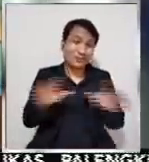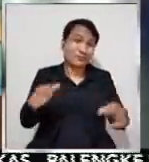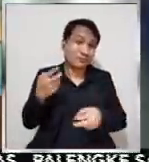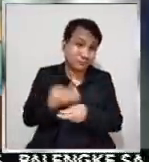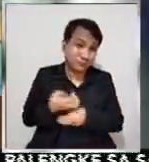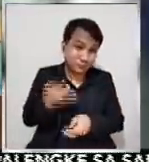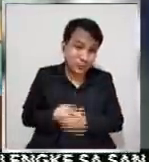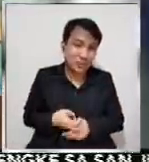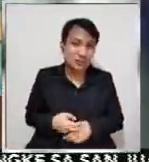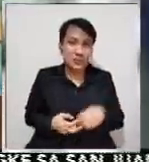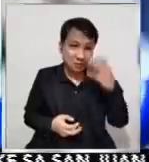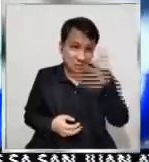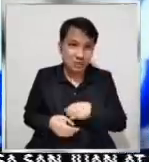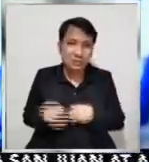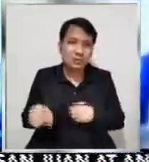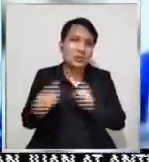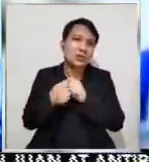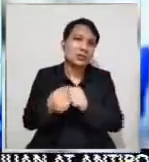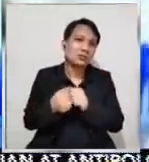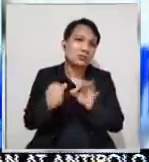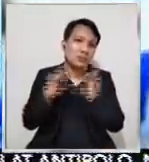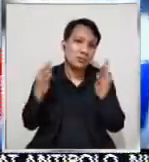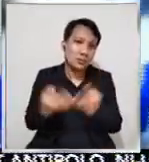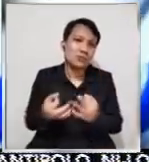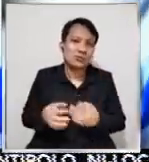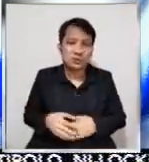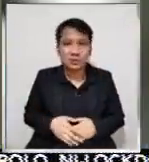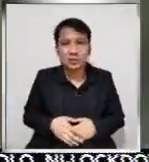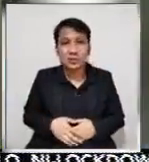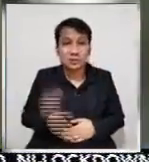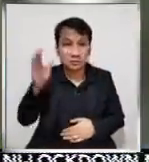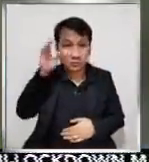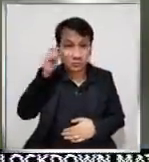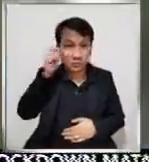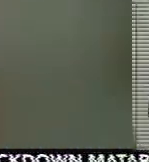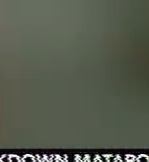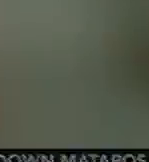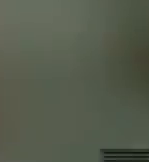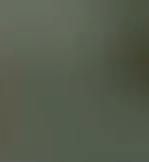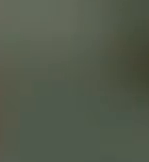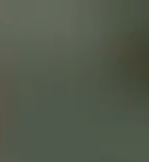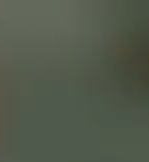talaga kasama mo, pamilya mo. Chino Trinidad Acututo, 24 Horas.